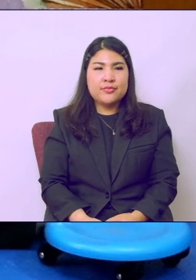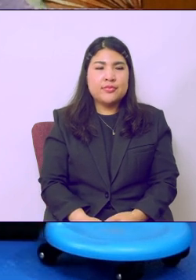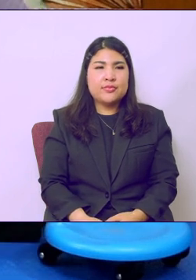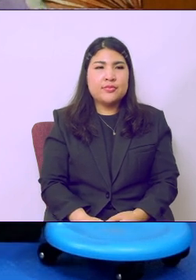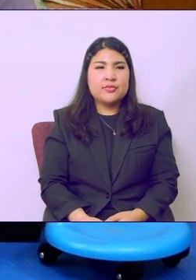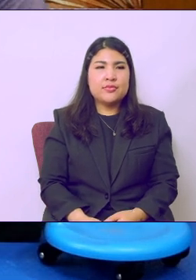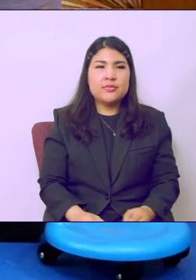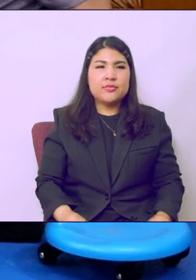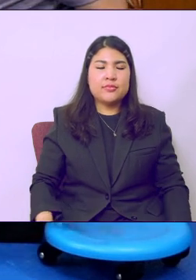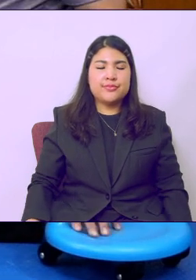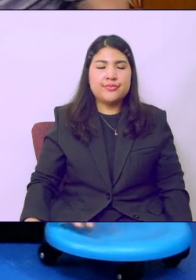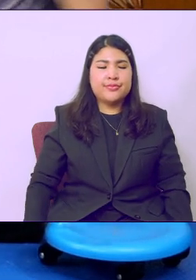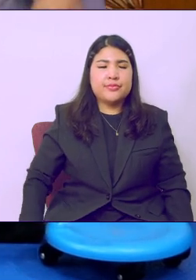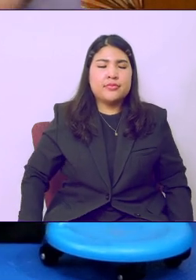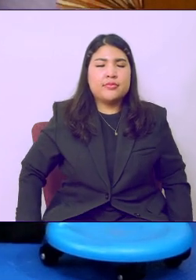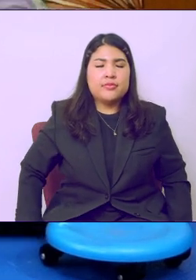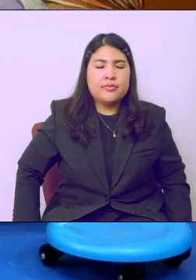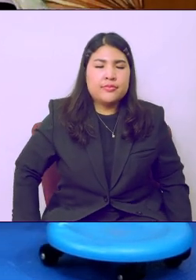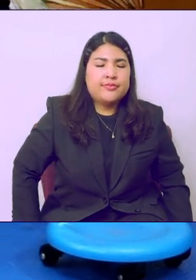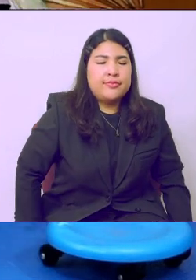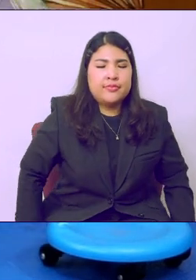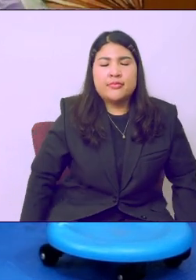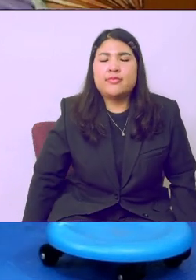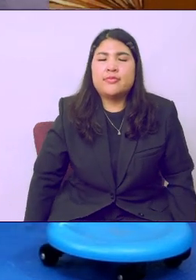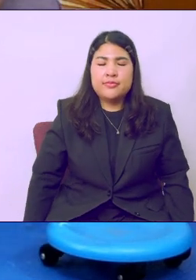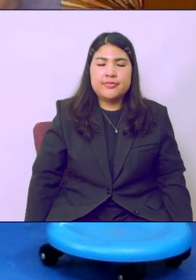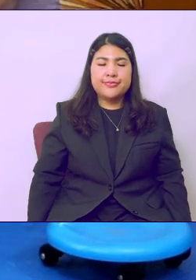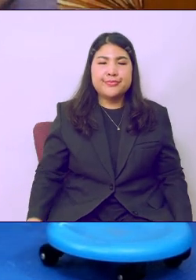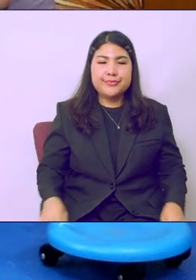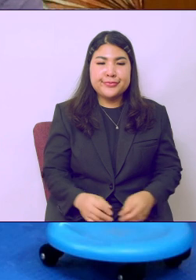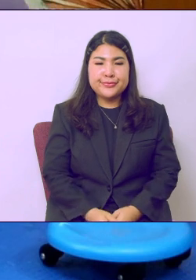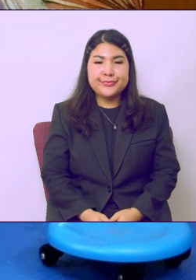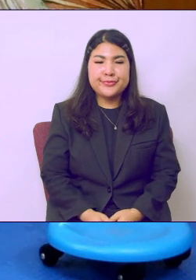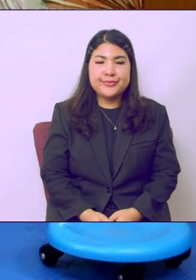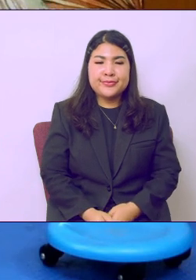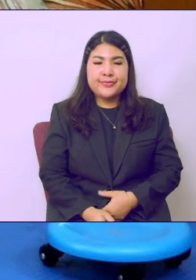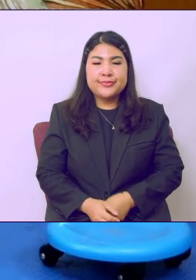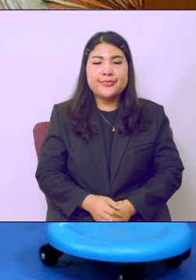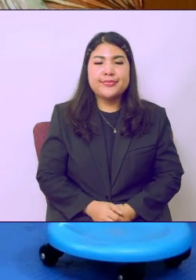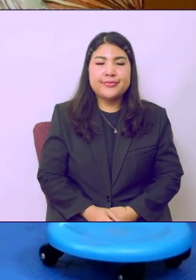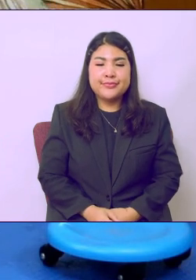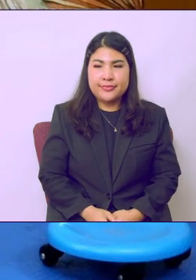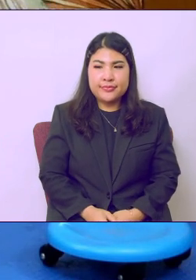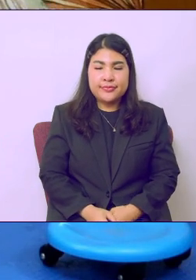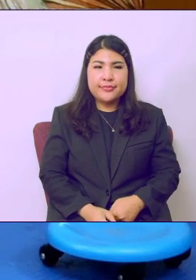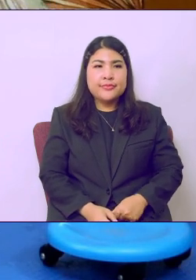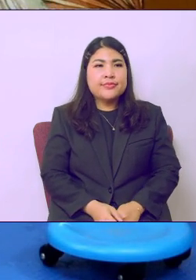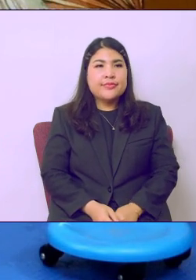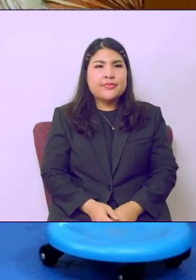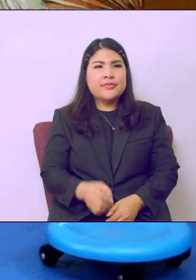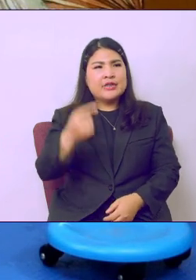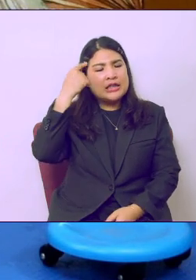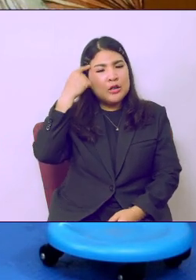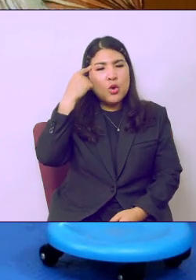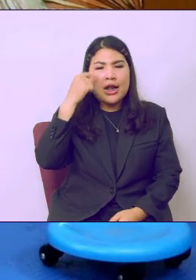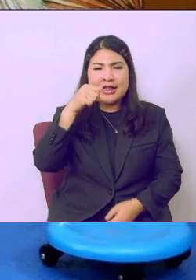โอเคครับพักก่อนนะอ่ะถ้าต่อไปนะครับอ่าคิดว่ากูบิดน่าจะน่าจะไม่